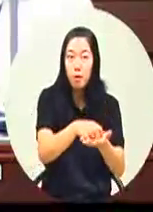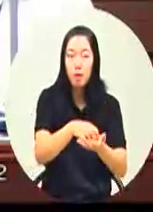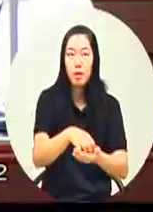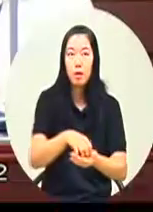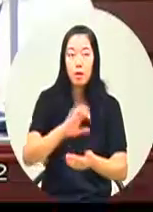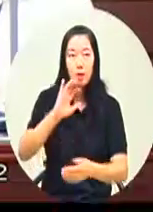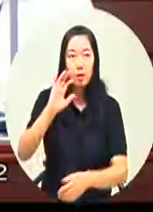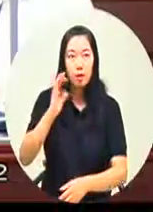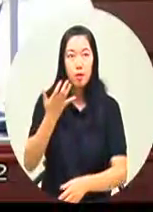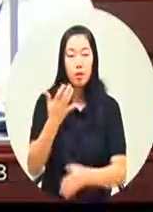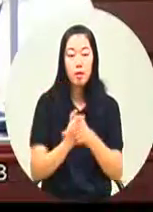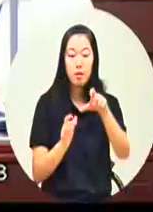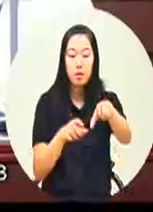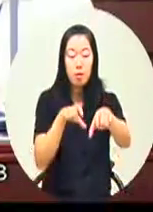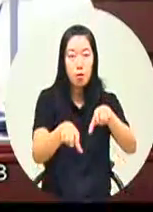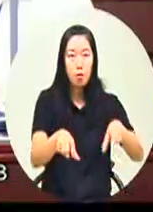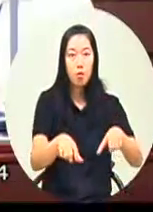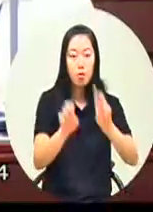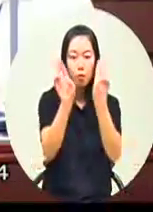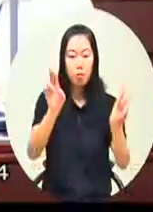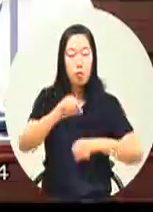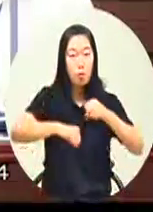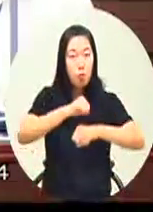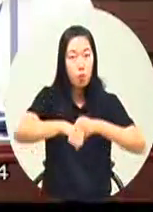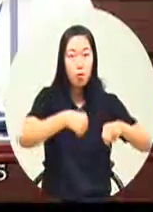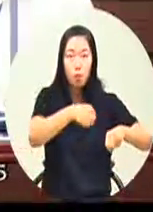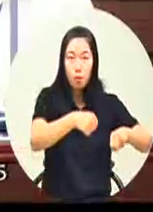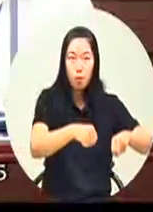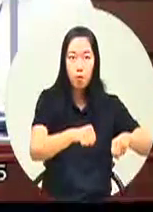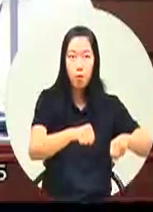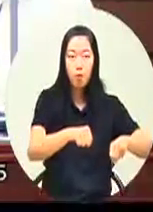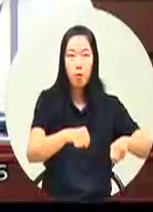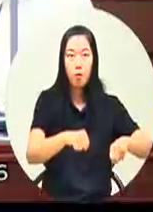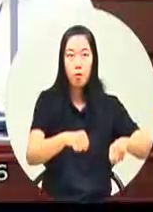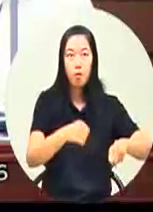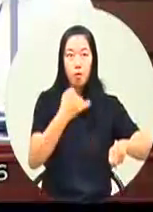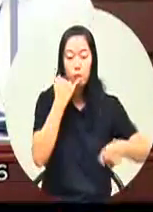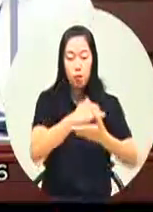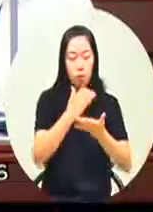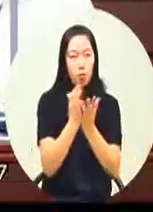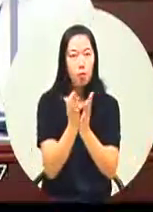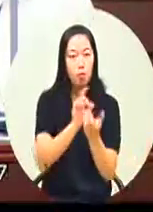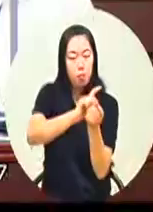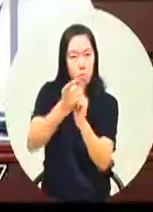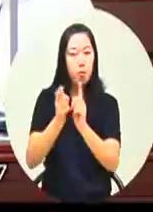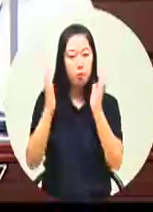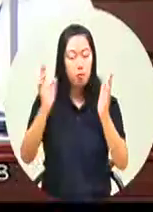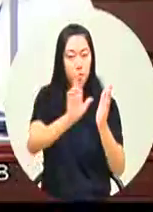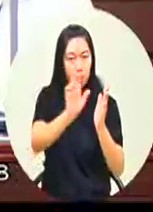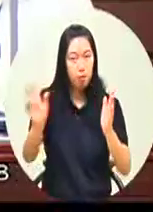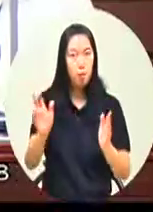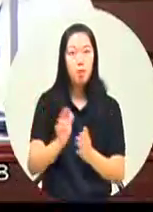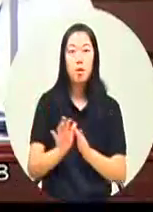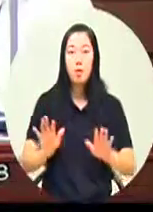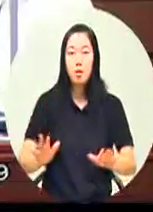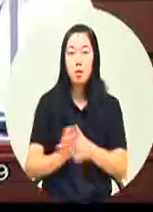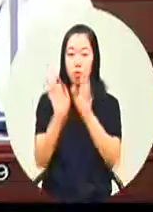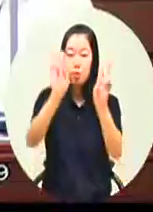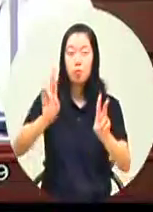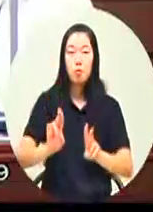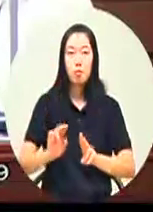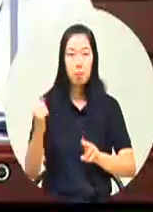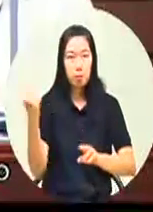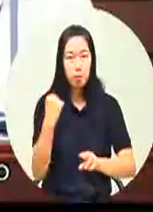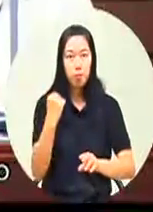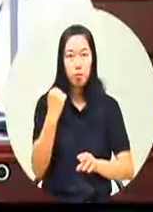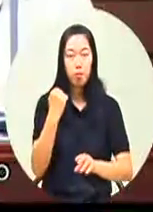其实三轮的电动车辆三轮以上，这些东西应该正式，目前呢如果是电力的部分呢被